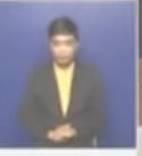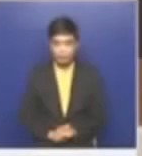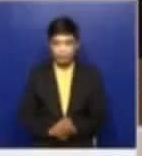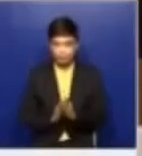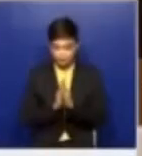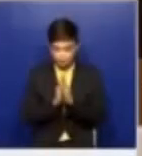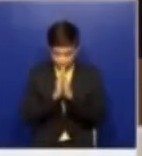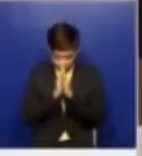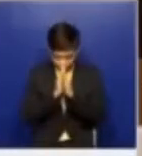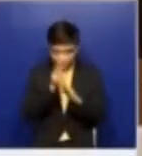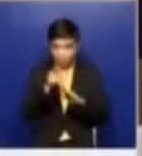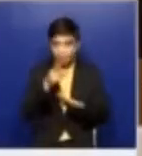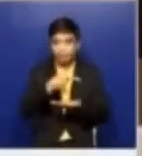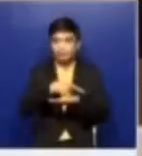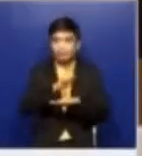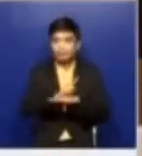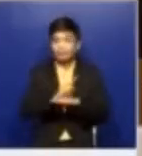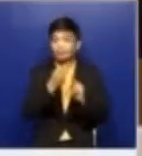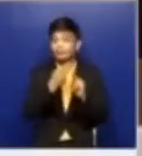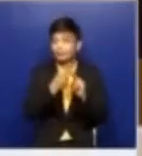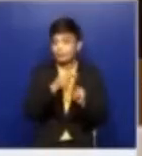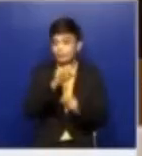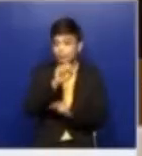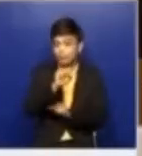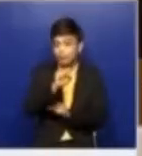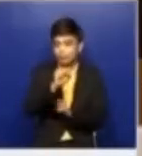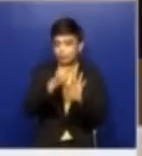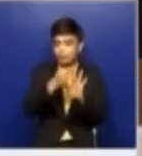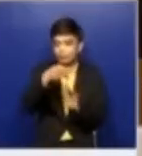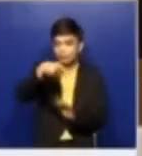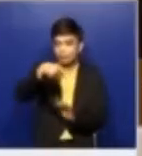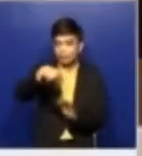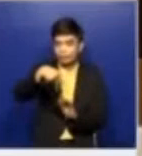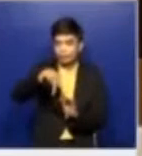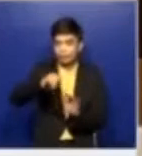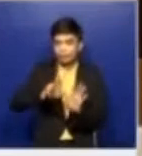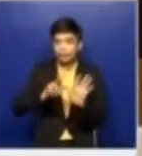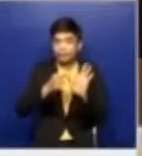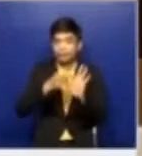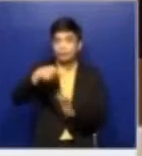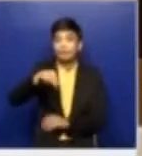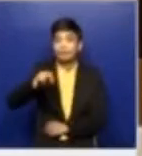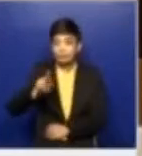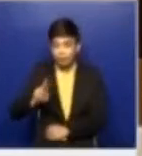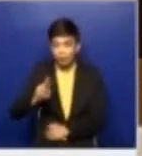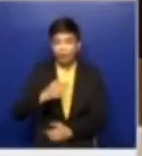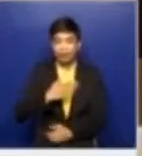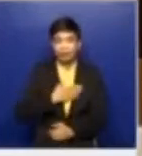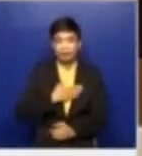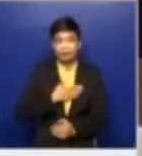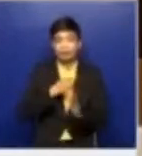กราบเรียนท่านประธานที่เคารพดิฉันสุภาพรคงวุฒิปัญญาสมาชิกสภาผู้แทนราษฎรเขตที่